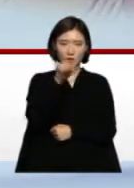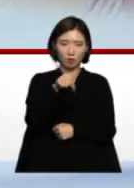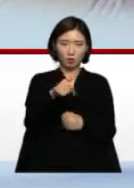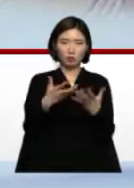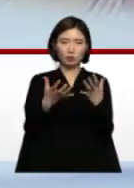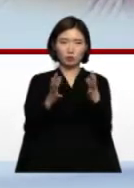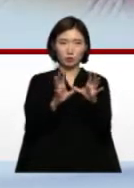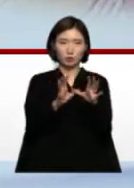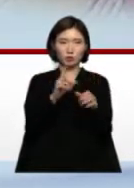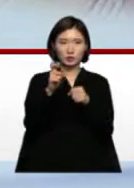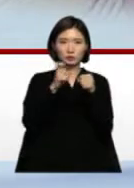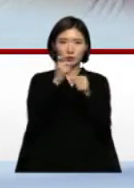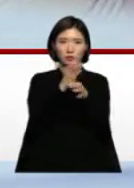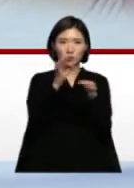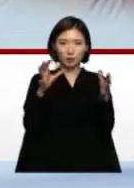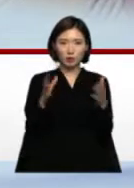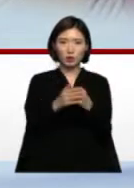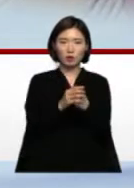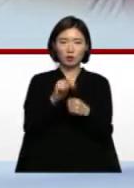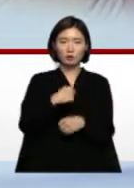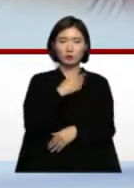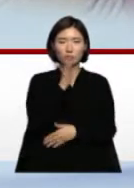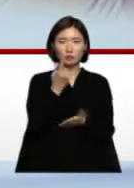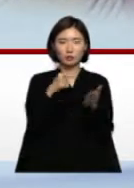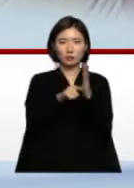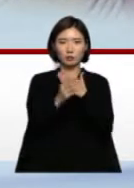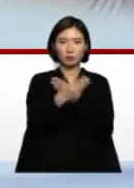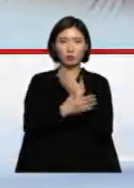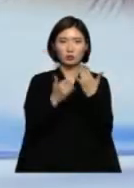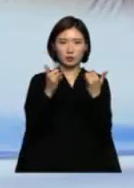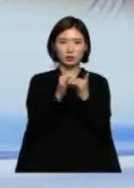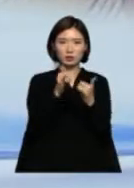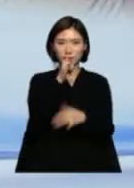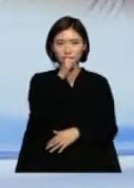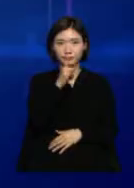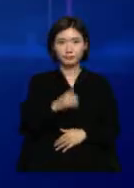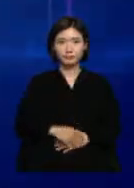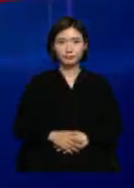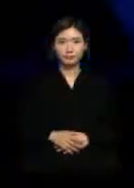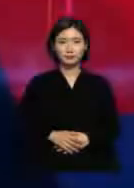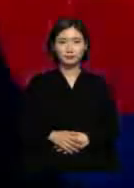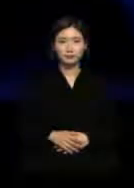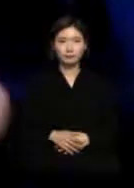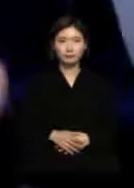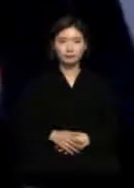홀몸 어르신들을 위해 봉사하는 분들이 있습니다. 오신영 기자가 취재했습니다.